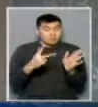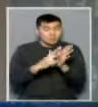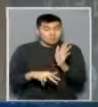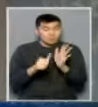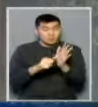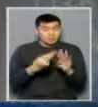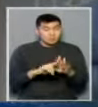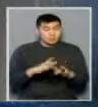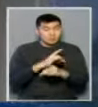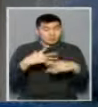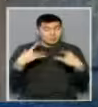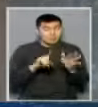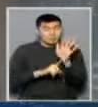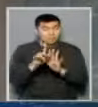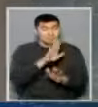марапаттады.